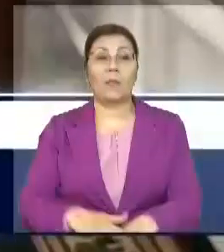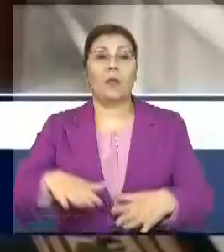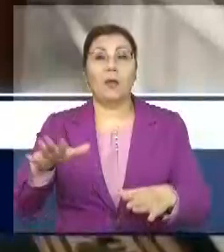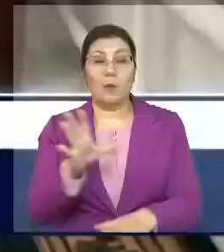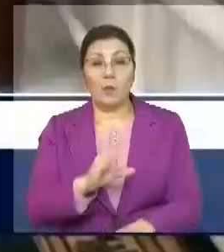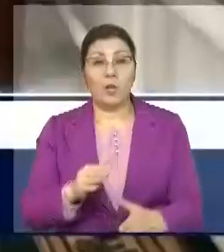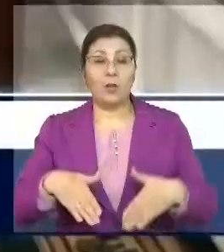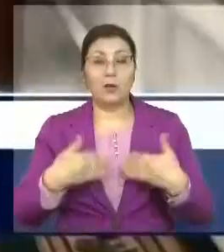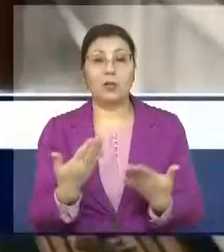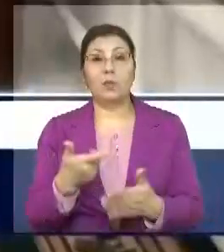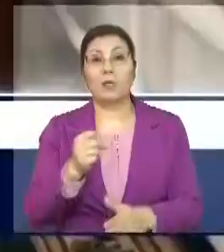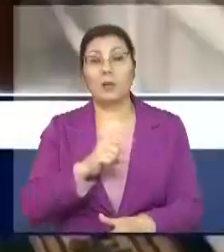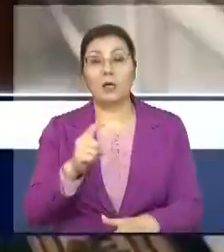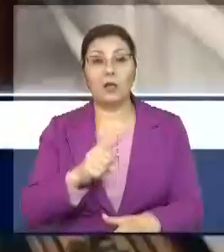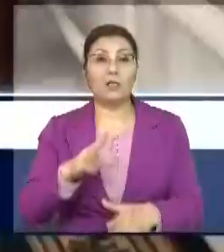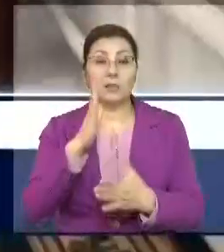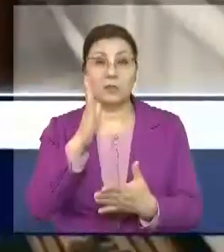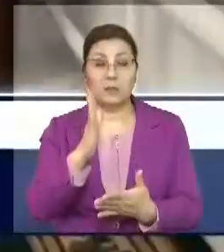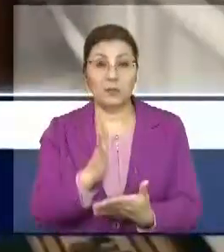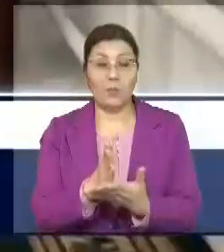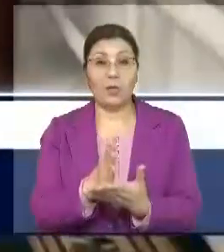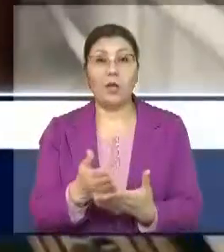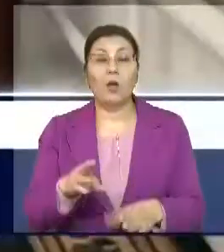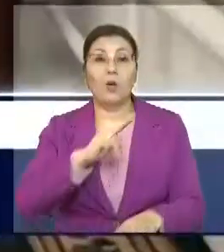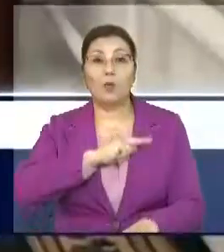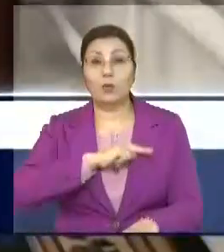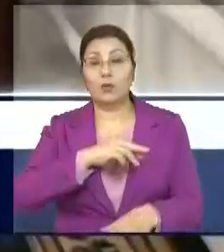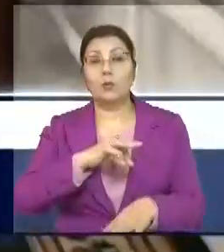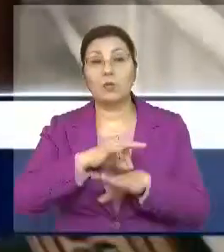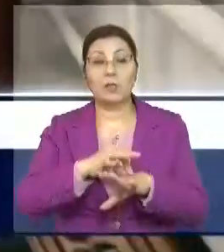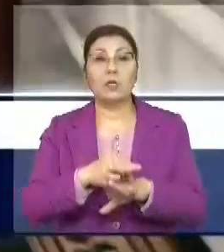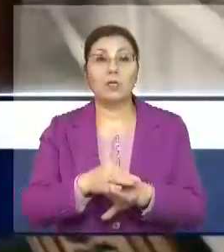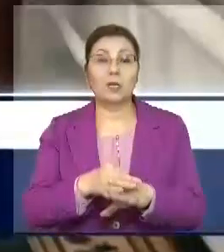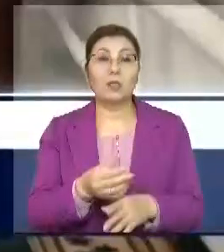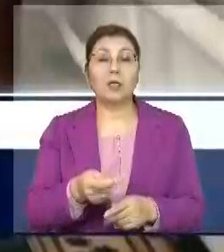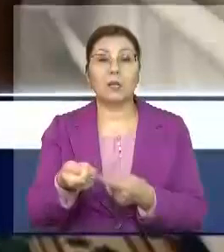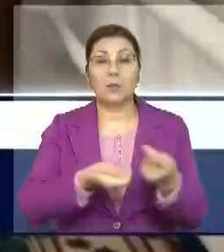Ауылдастарымды құттықтаймын. Газға қосылуды көптен күттік. Осы жұмысты атқарған адамдарға рахмет.